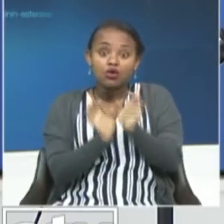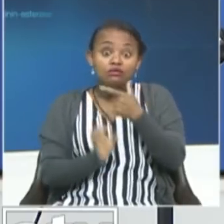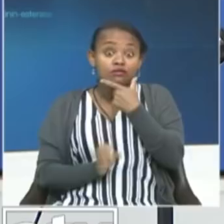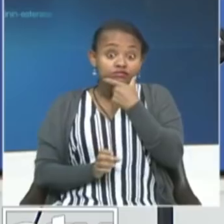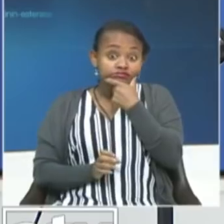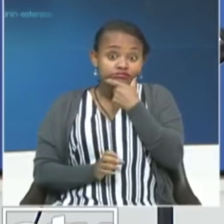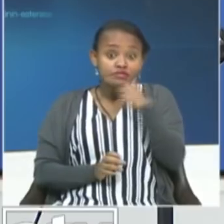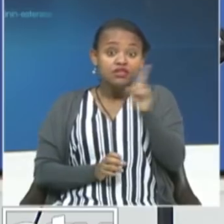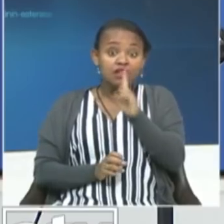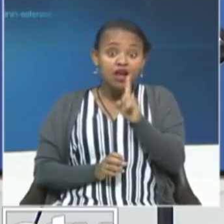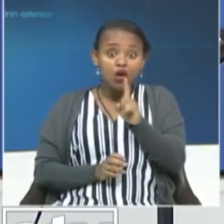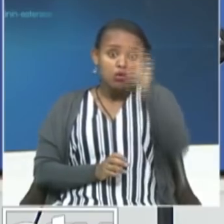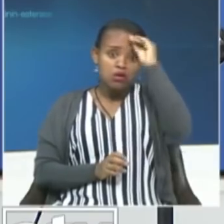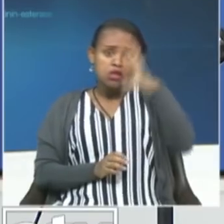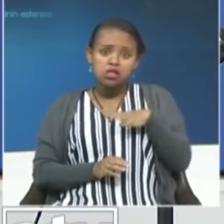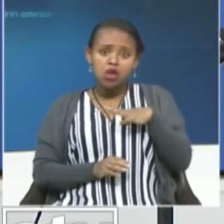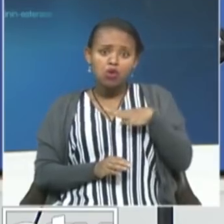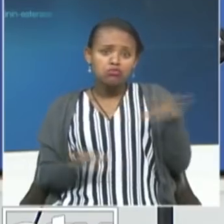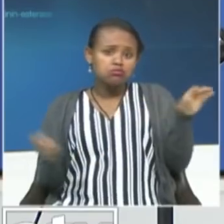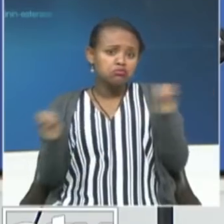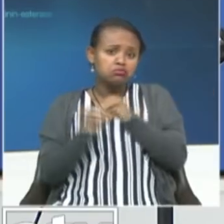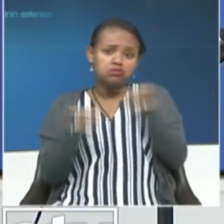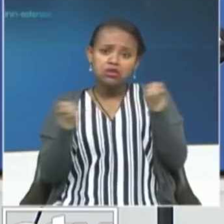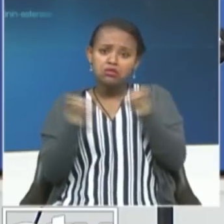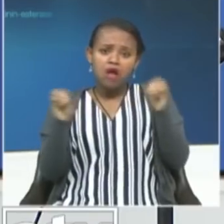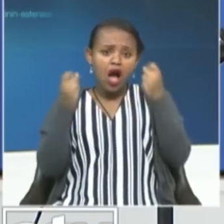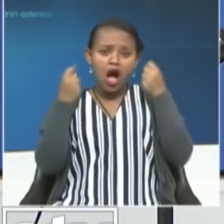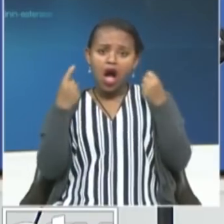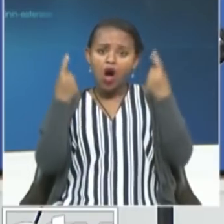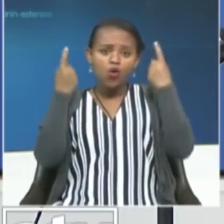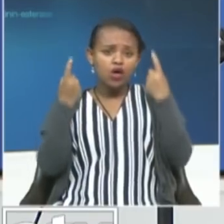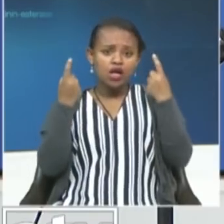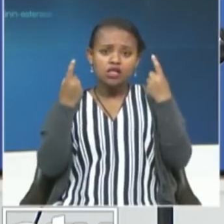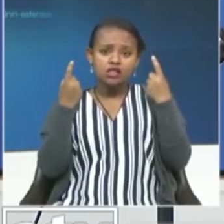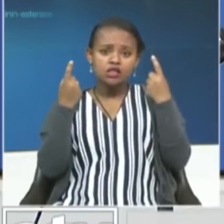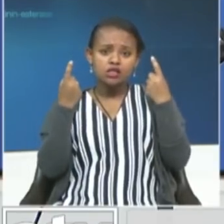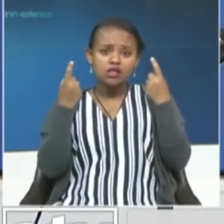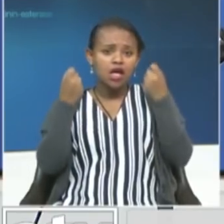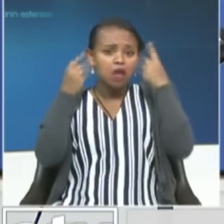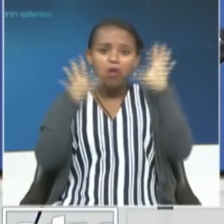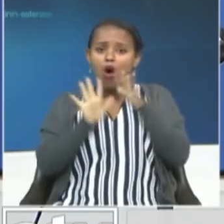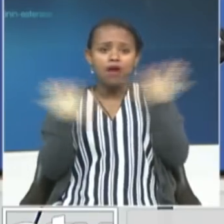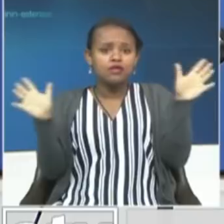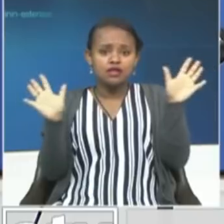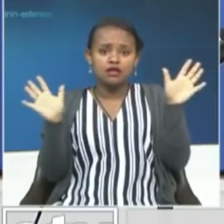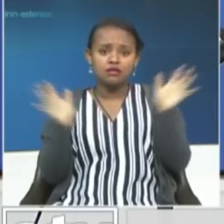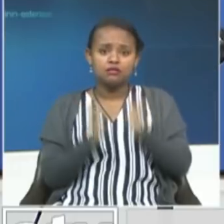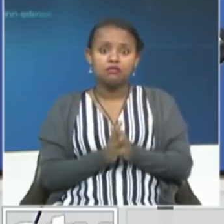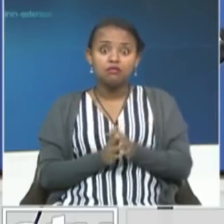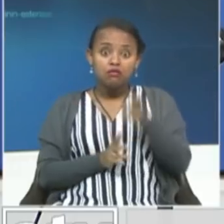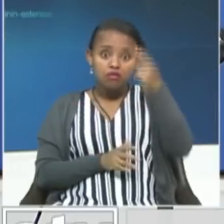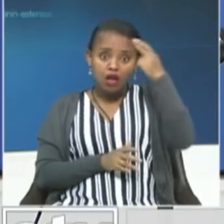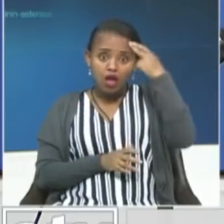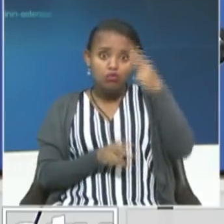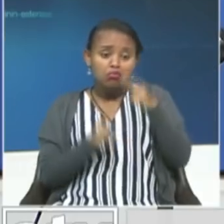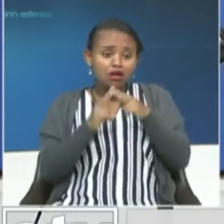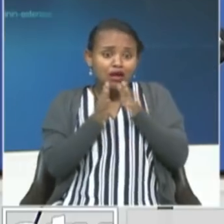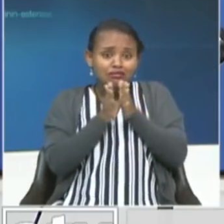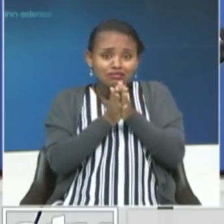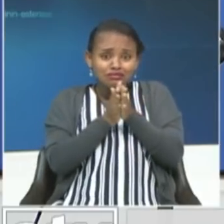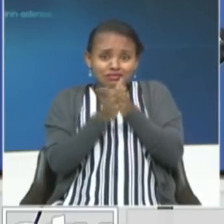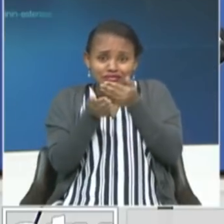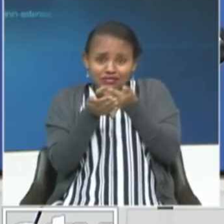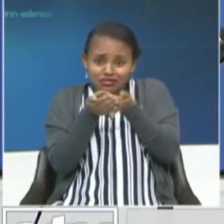እየታዘብኩት ነገር ምንድነው ሰው ምንም አይነት ሜኪንግ አዌርነስ ምንም ነገር የገባው አይመስለኝም። ምክንያቱም በጣም መተፋፈን